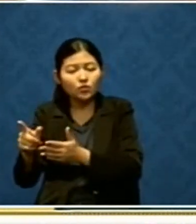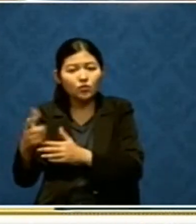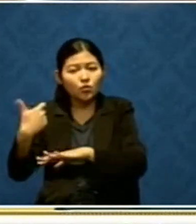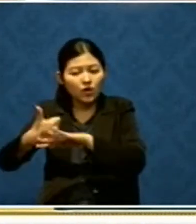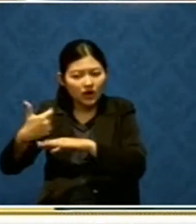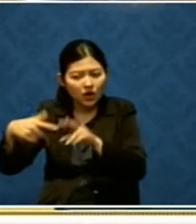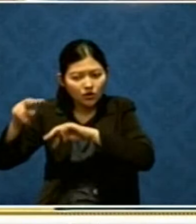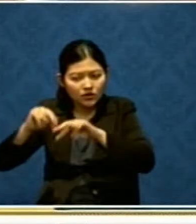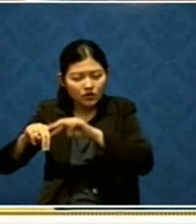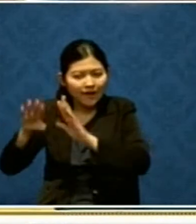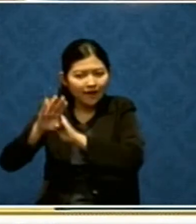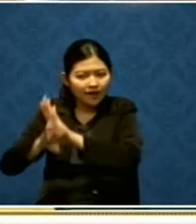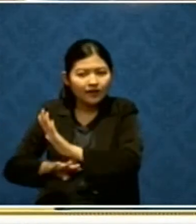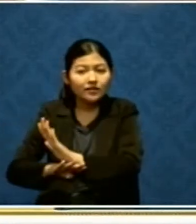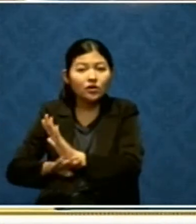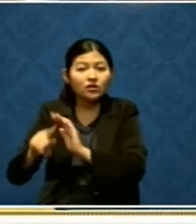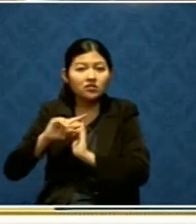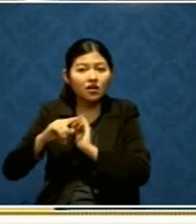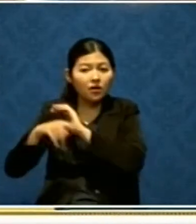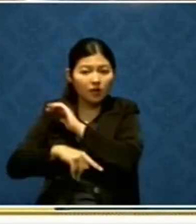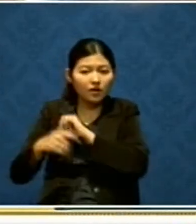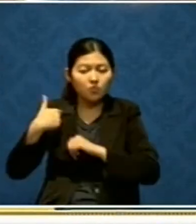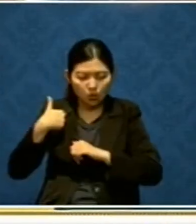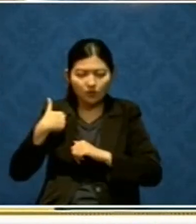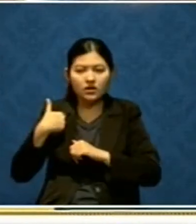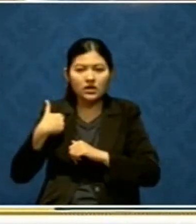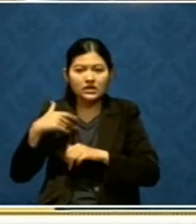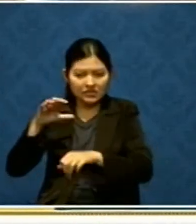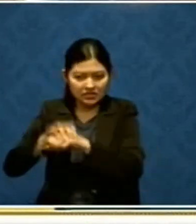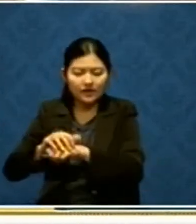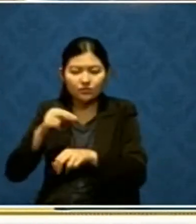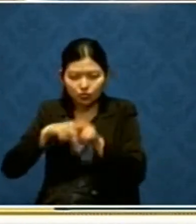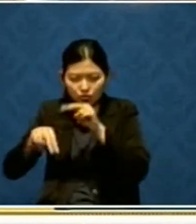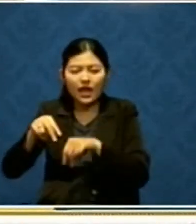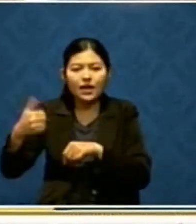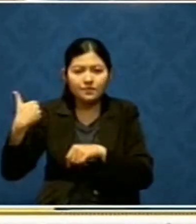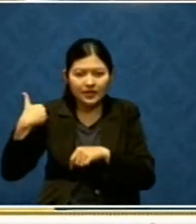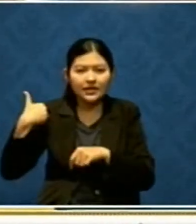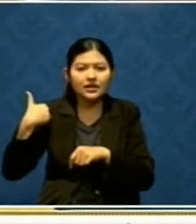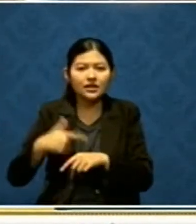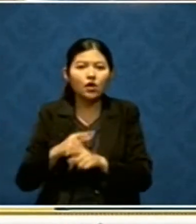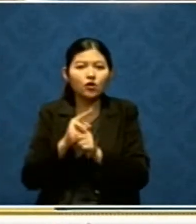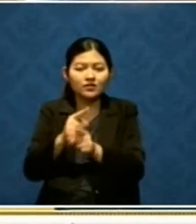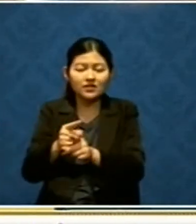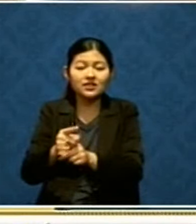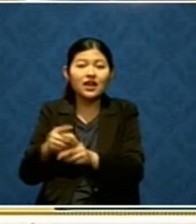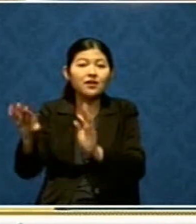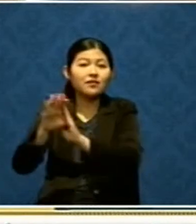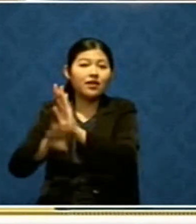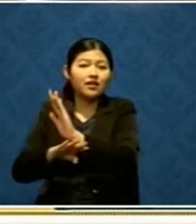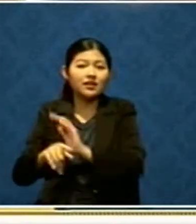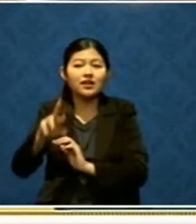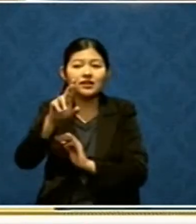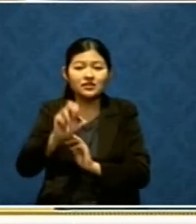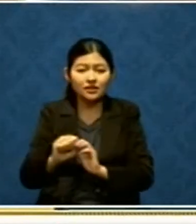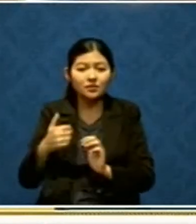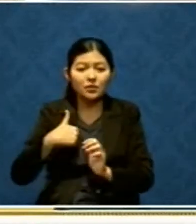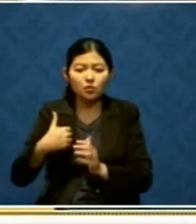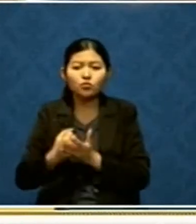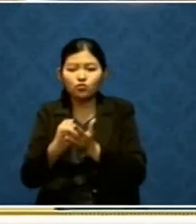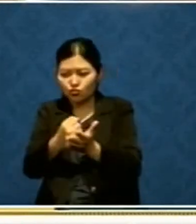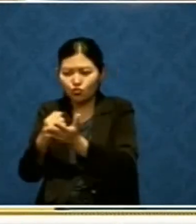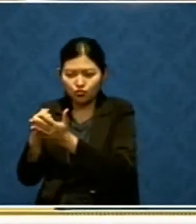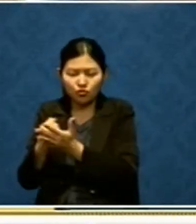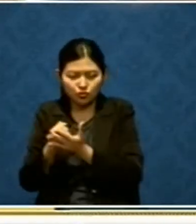เนี่ยถ้าไม่ชอบมาพากลเนี่ยผมดำเนินการอยู่แล้วครับเราก็มาช่วยกันตามติดตามเรื่องนี้ต่อทั้งสภาทั้งผมเองช่วยกัน